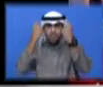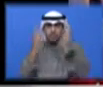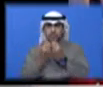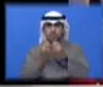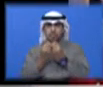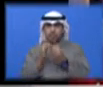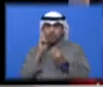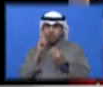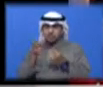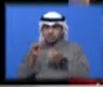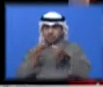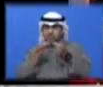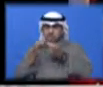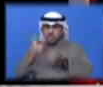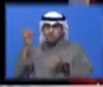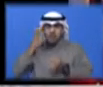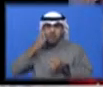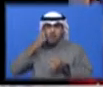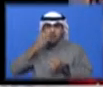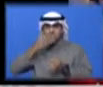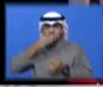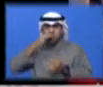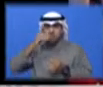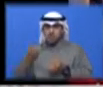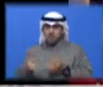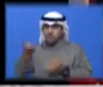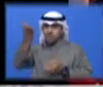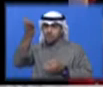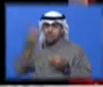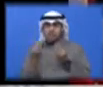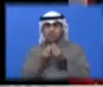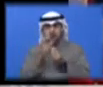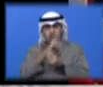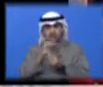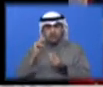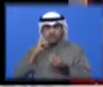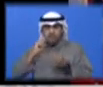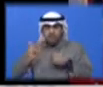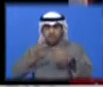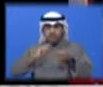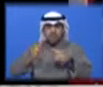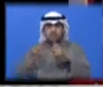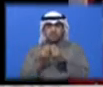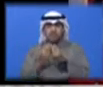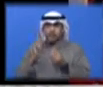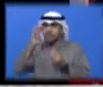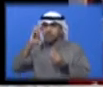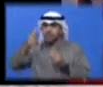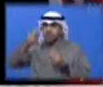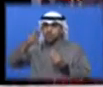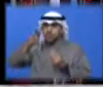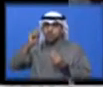الاقتصادي والعمل السياسي وجميع الأعمال، والآن أبناء من وراء يقومون بنفس